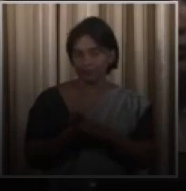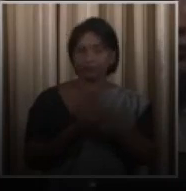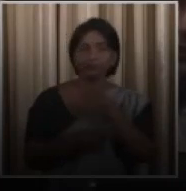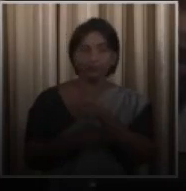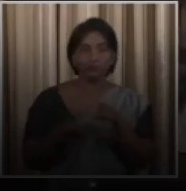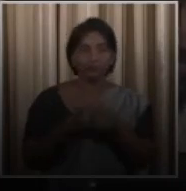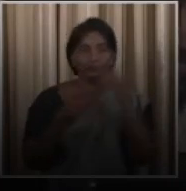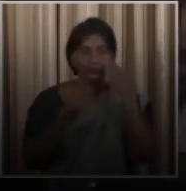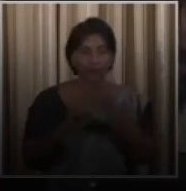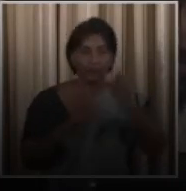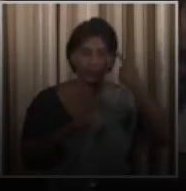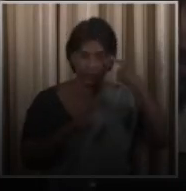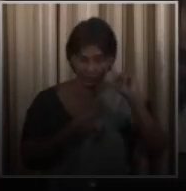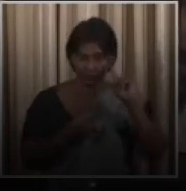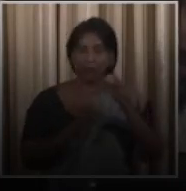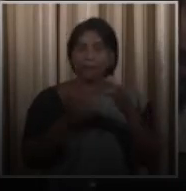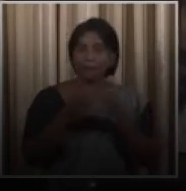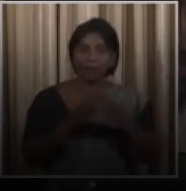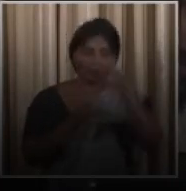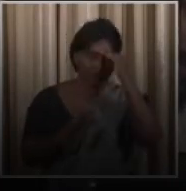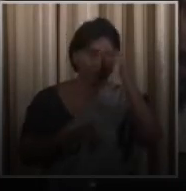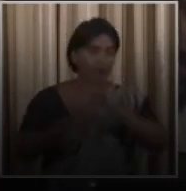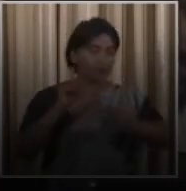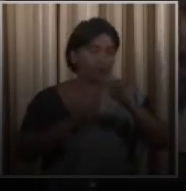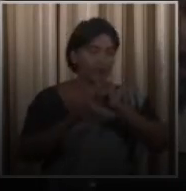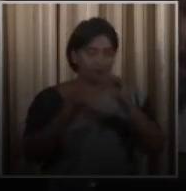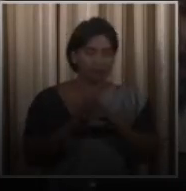නිසා මේ පිළිබඳව ඊයේ පක්ෂනායක රැස්වීමක්